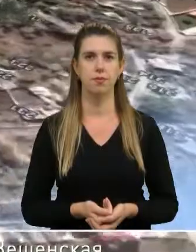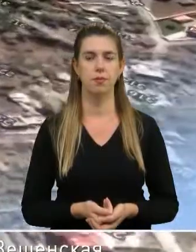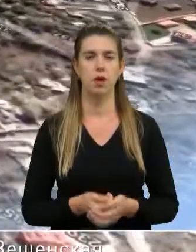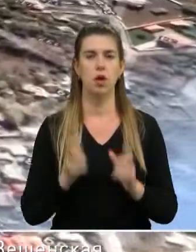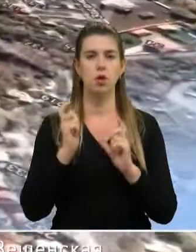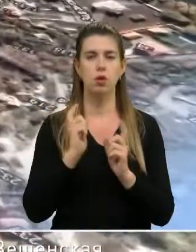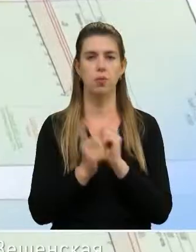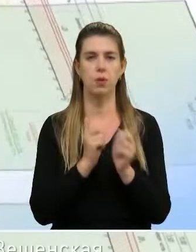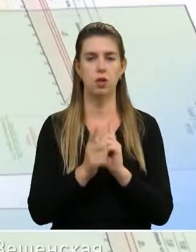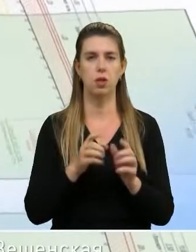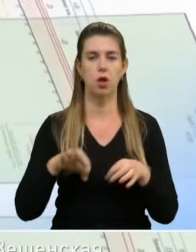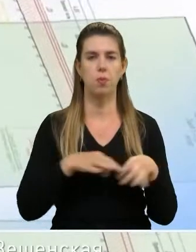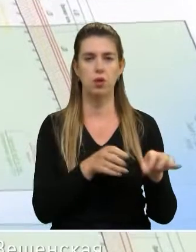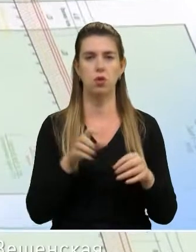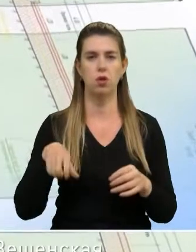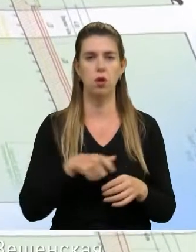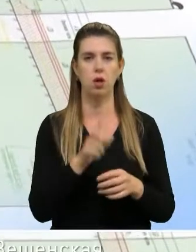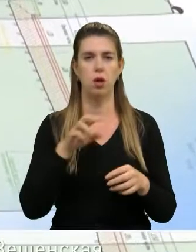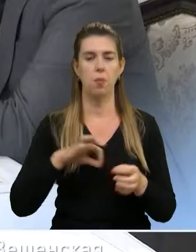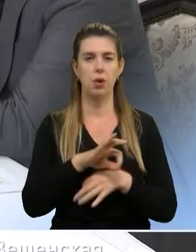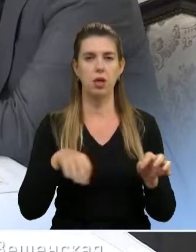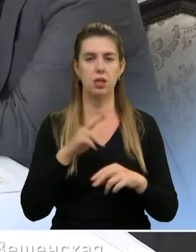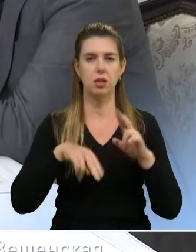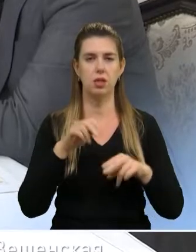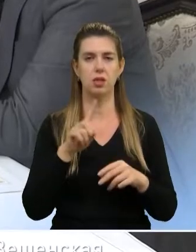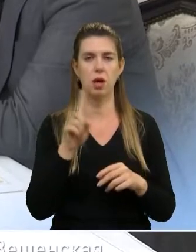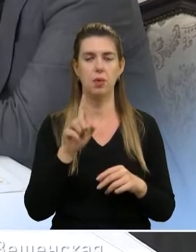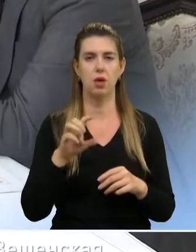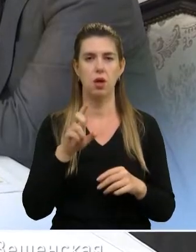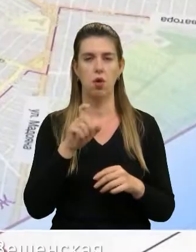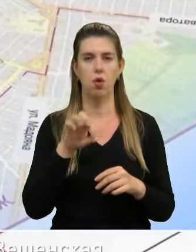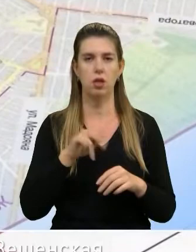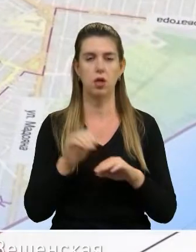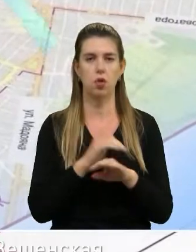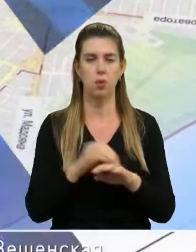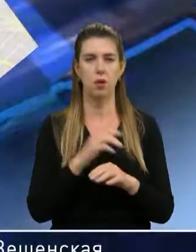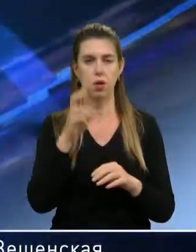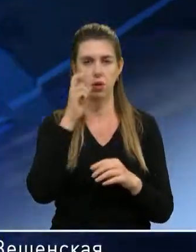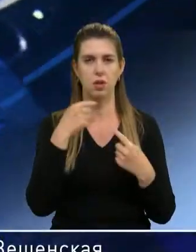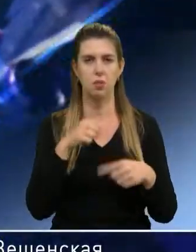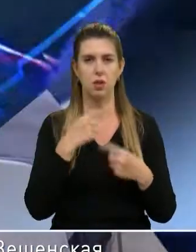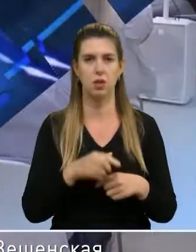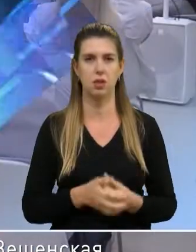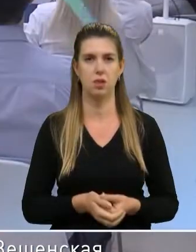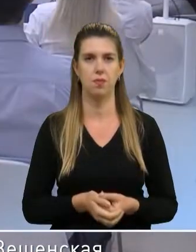Грузовой поток на объездную дорогу. Проект строительства западной хорды одобрен госэкспертизой.